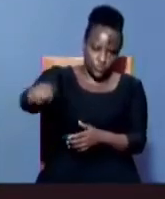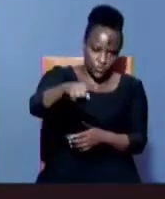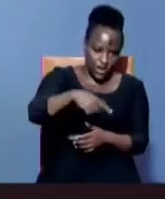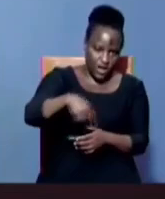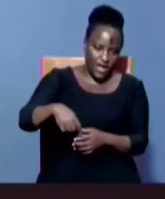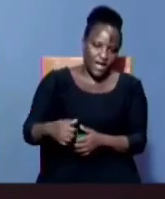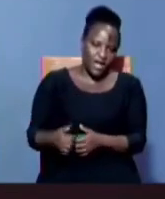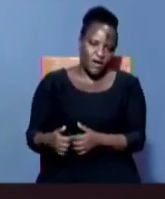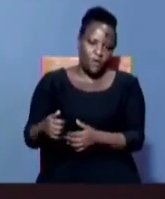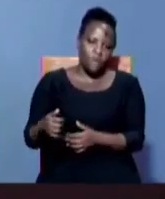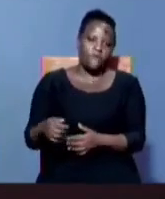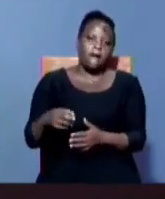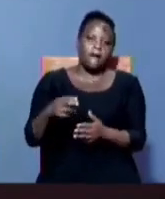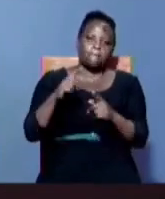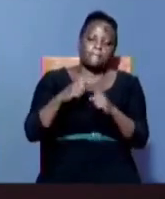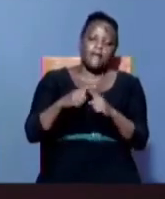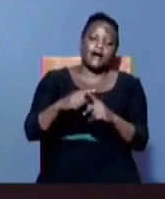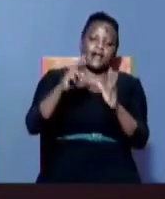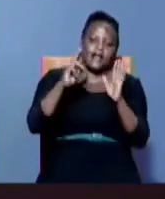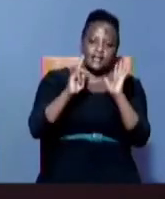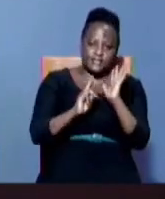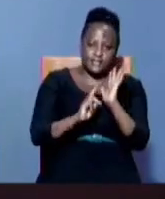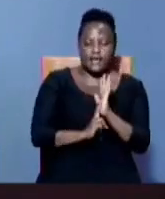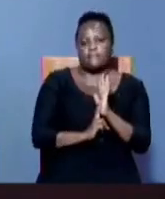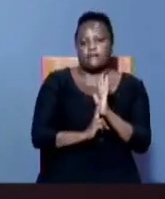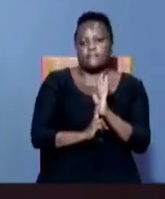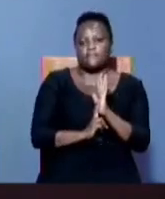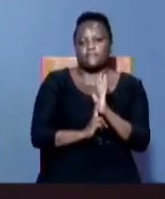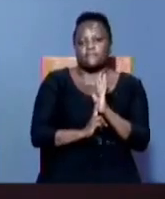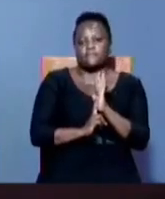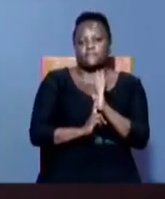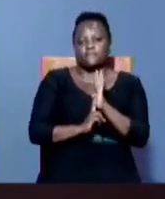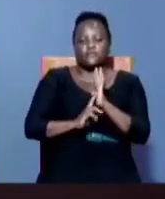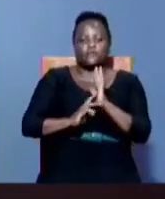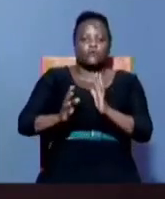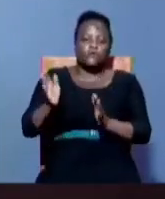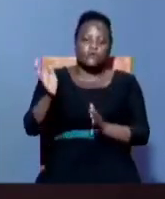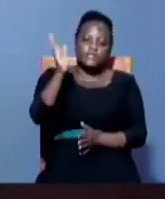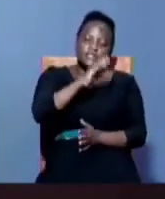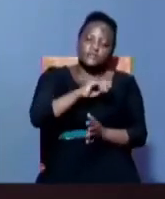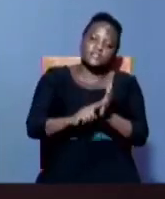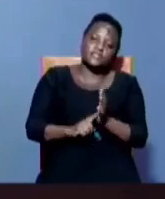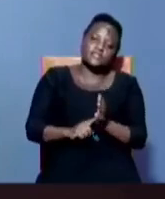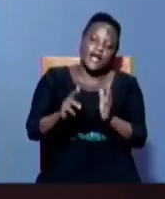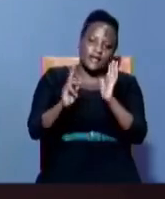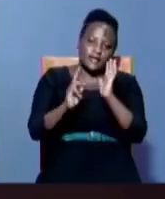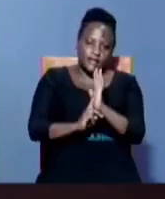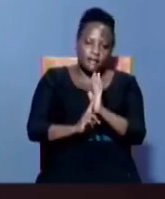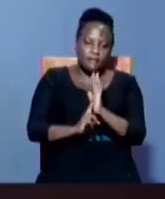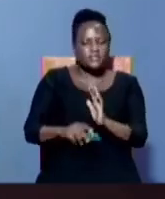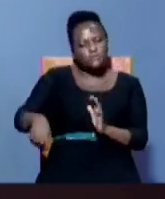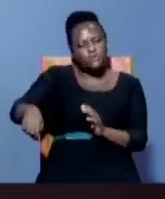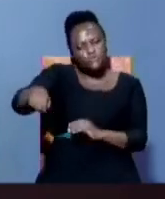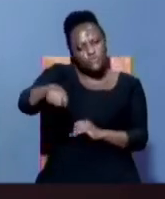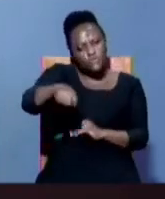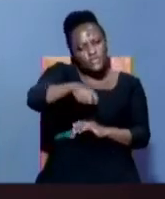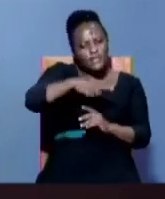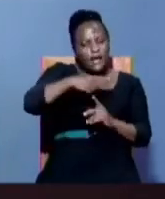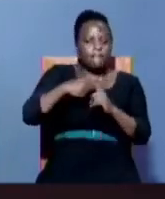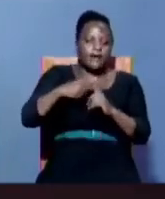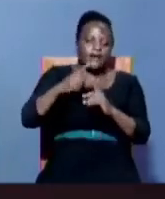mara saba, na siku sita ya saba. Na ndio maana naona hapa nyunyiza mara saba, ile ni nembo